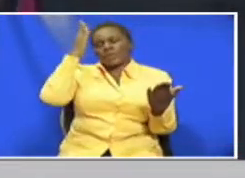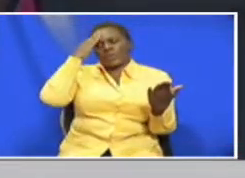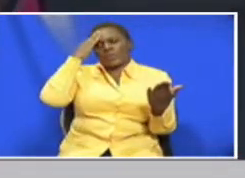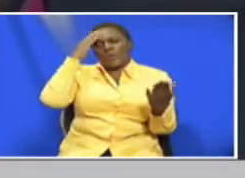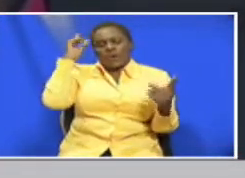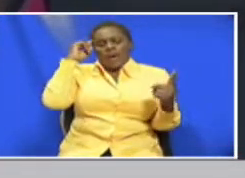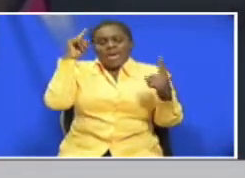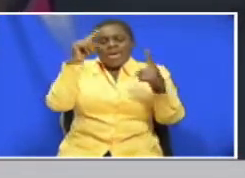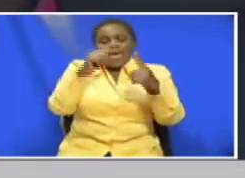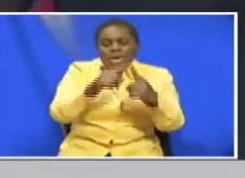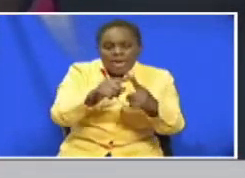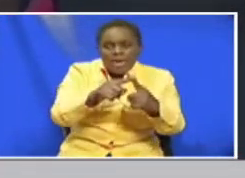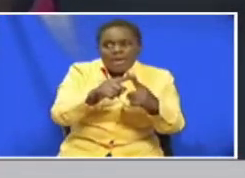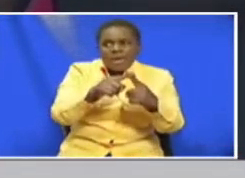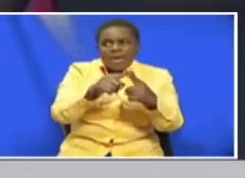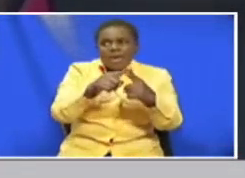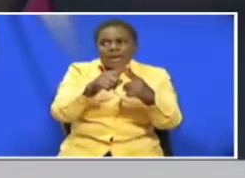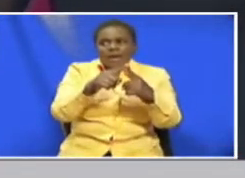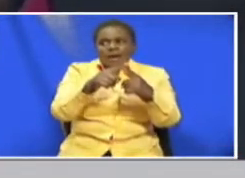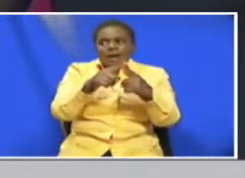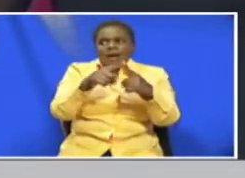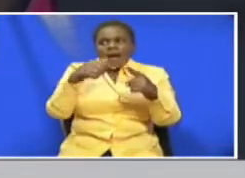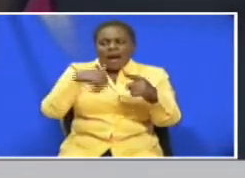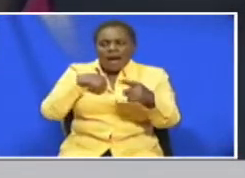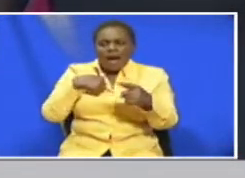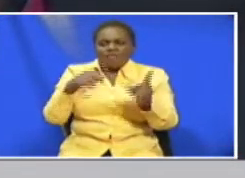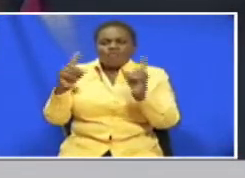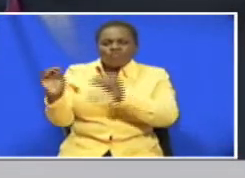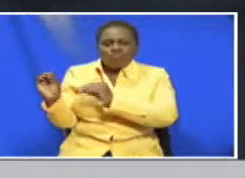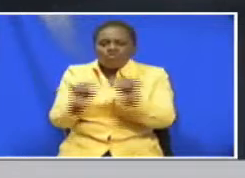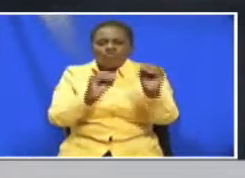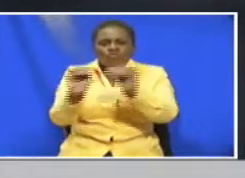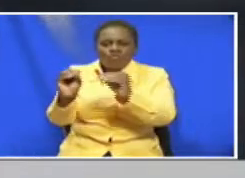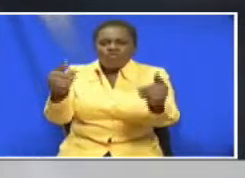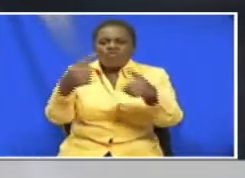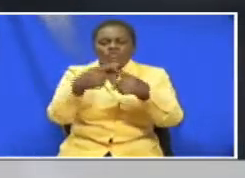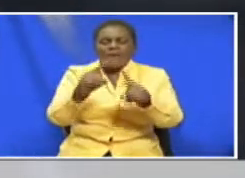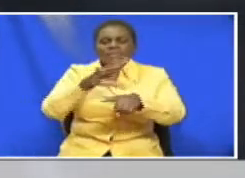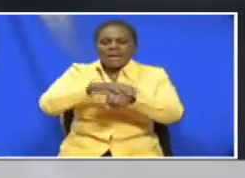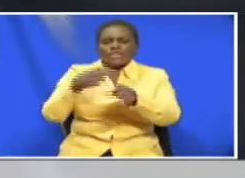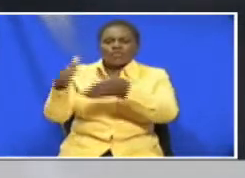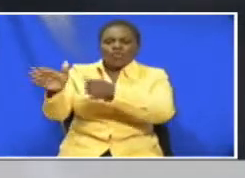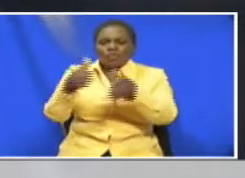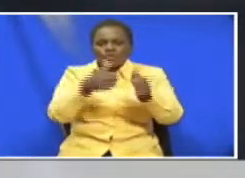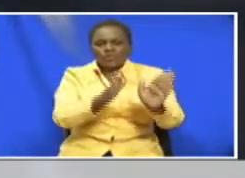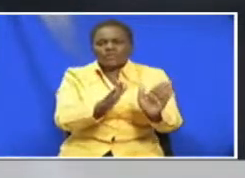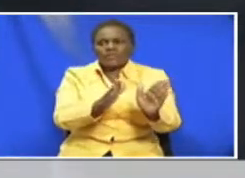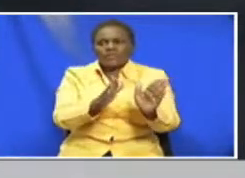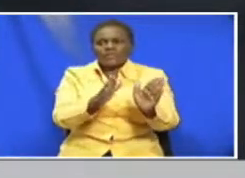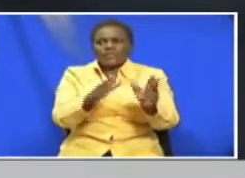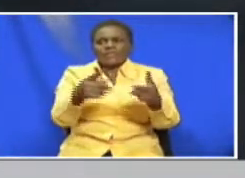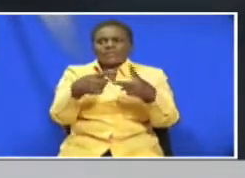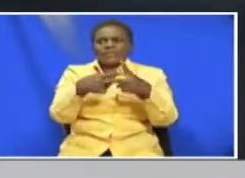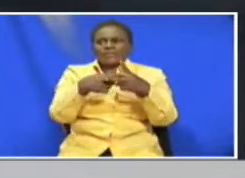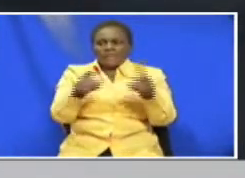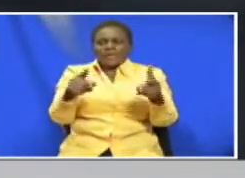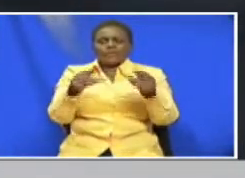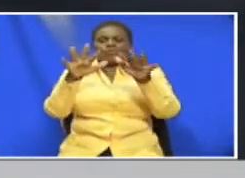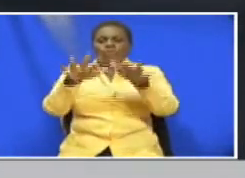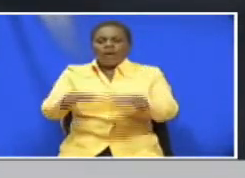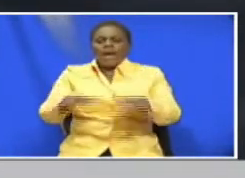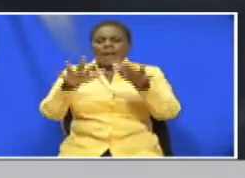Na hiyo target is na move, lakini itakuwa na tapata nafasi ambayo itaanza kututulia.